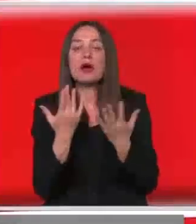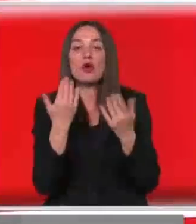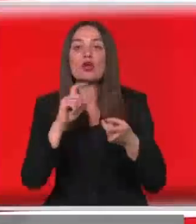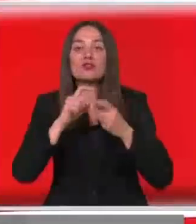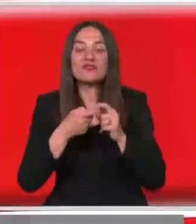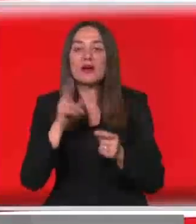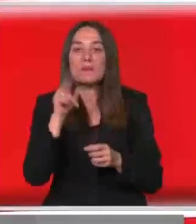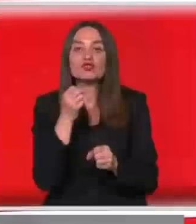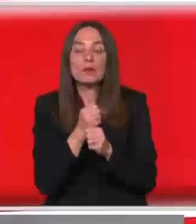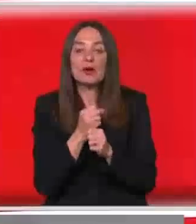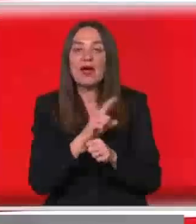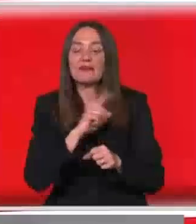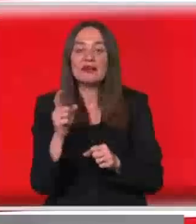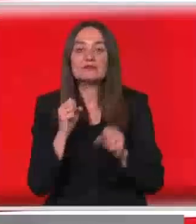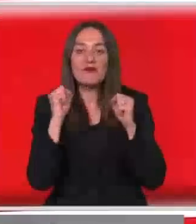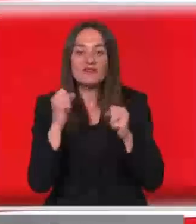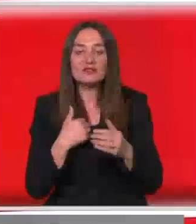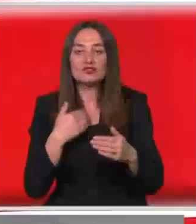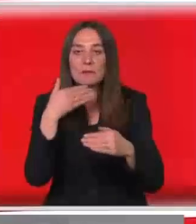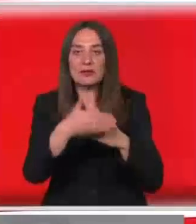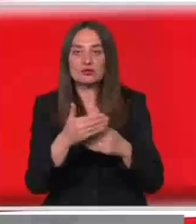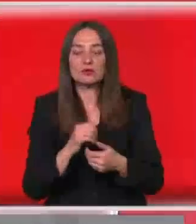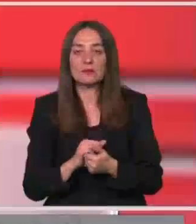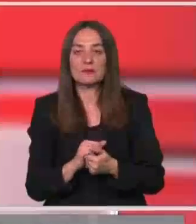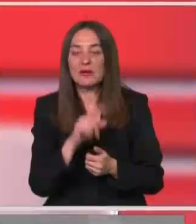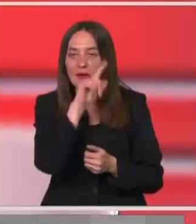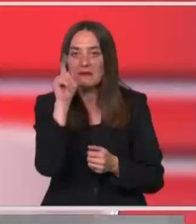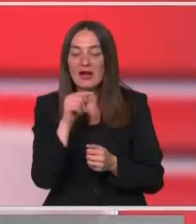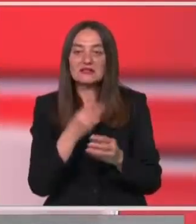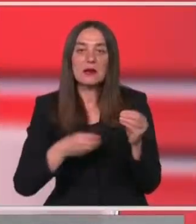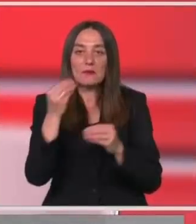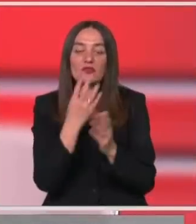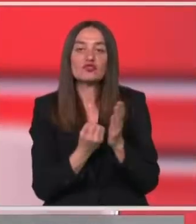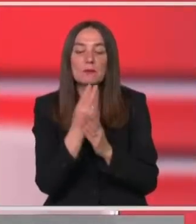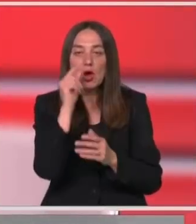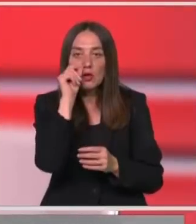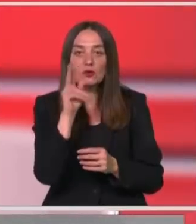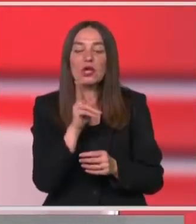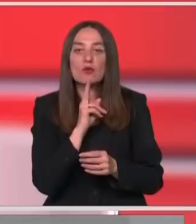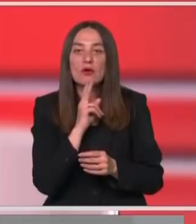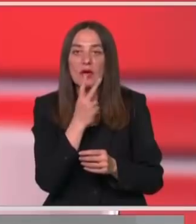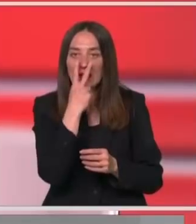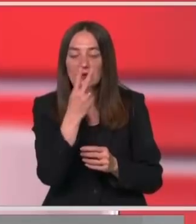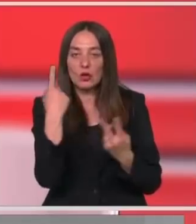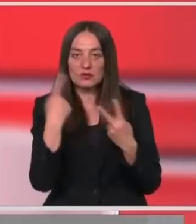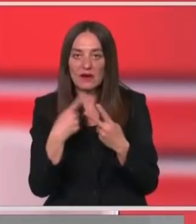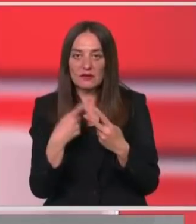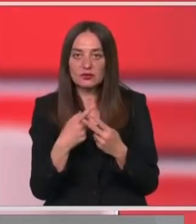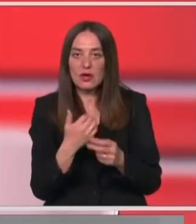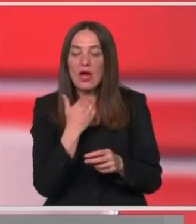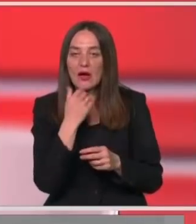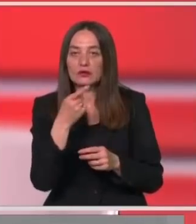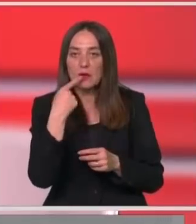stvari možemo da radimo, a da nismo fizički negde prisutni. Da li se povećao broj ljudi koji gledaju televiziju? Ako